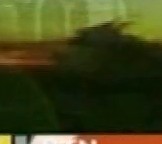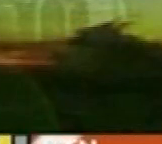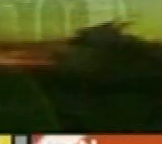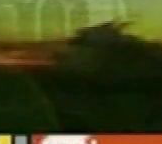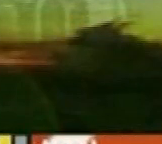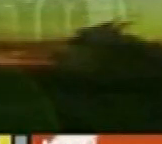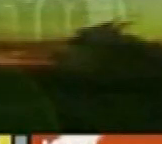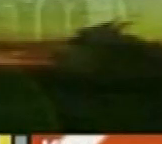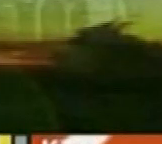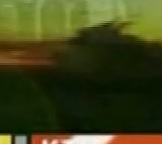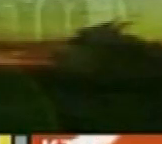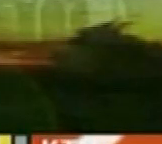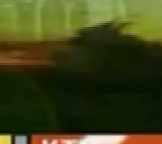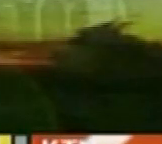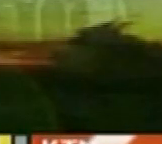مودا